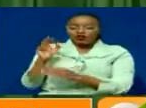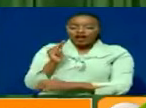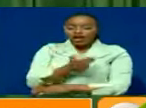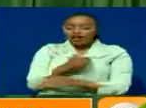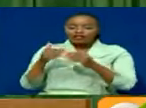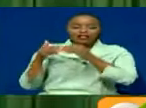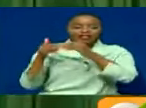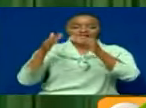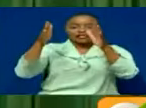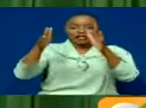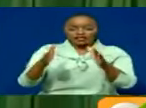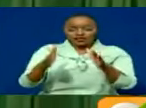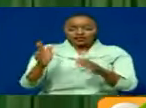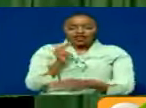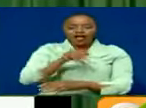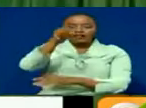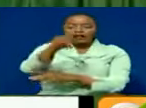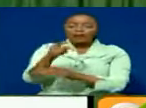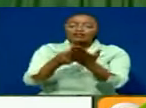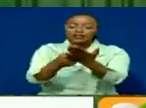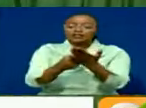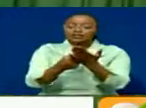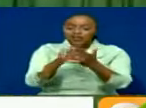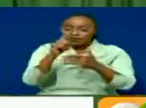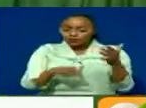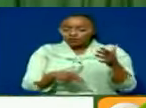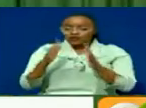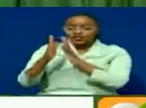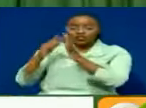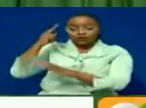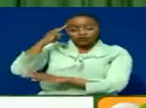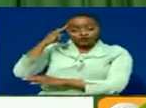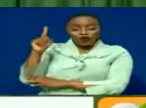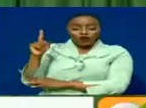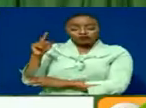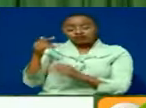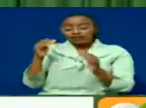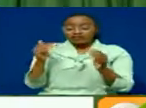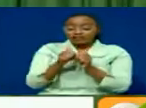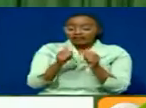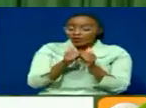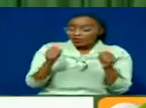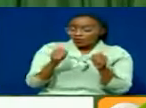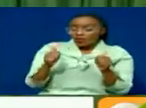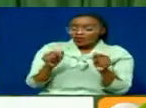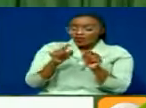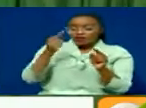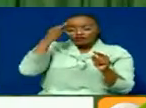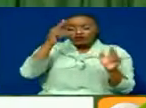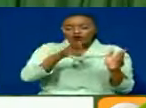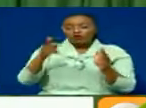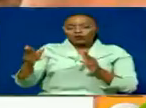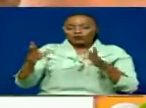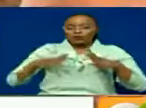us leaders, we must discuss the security, the well-being of